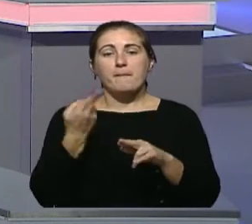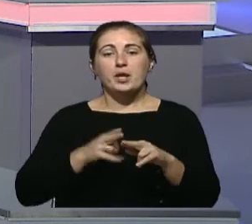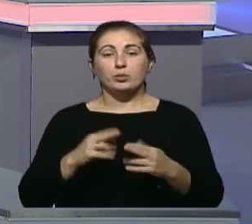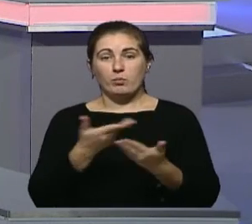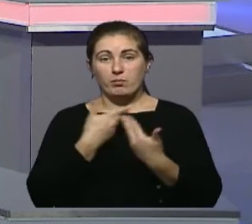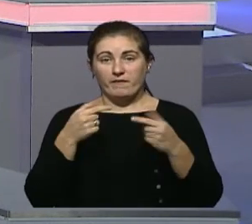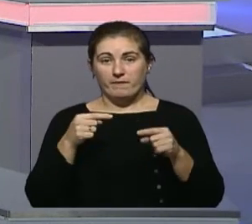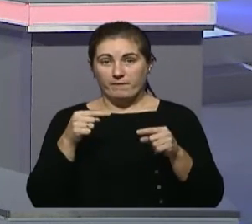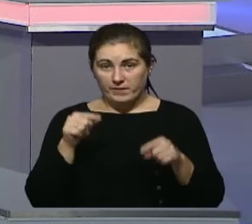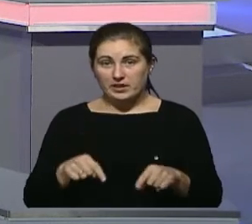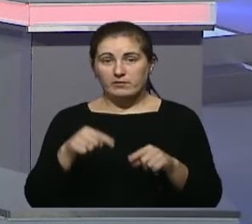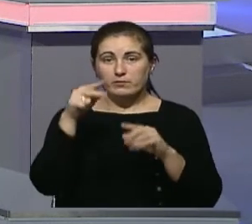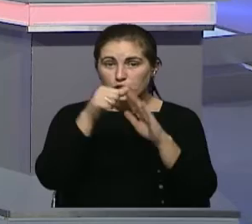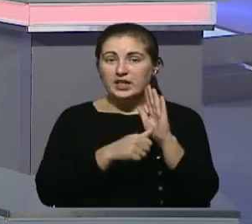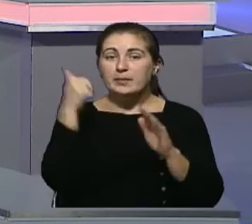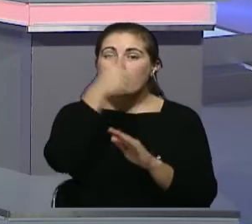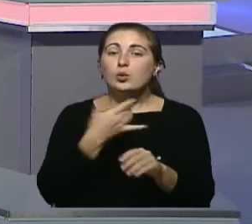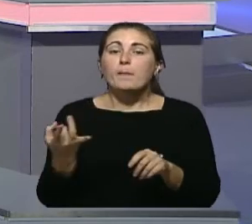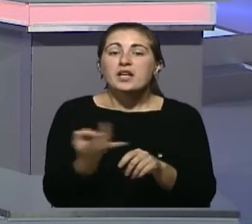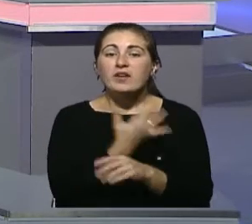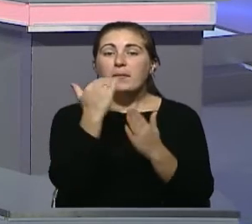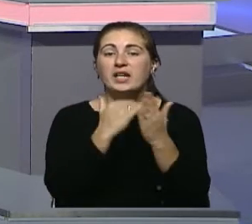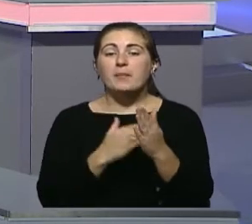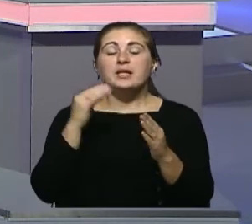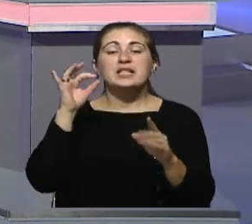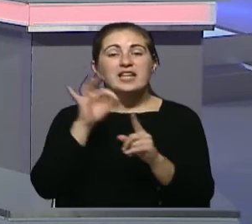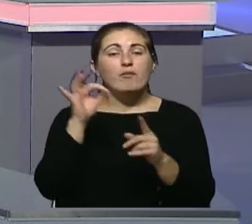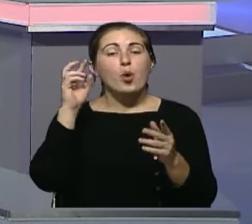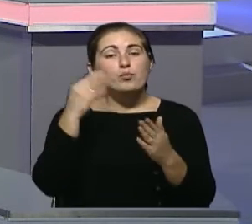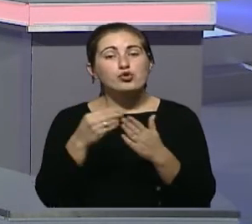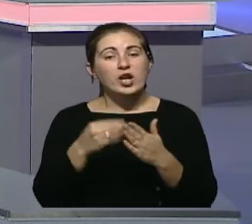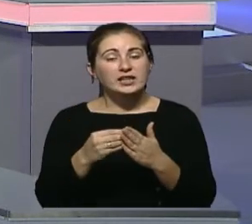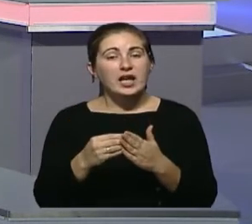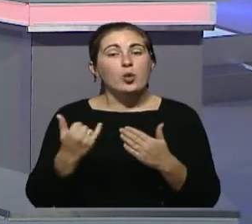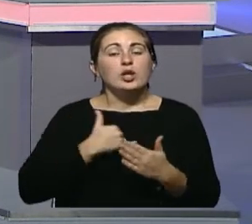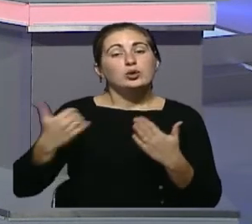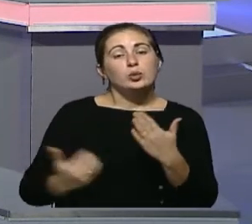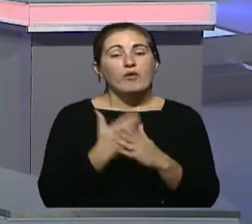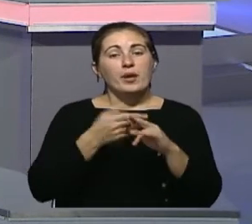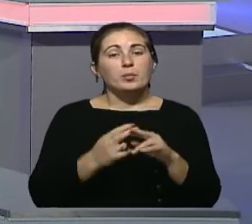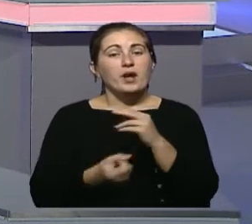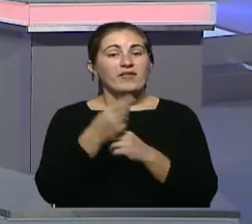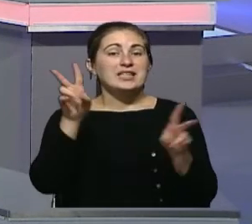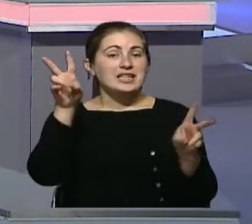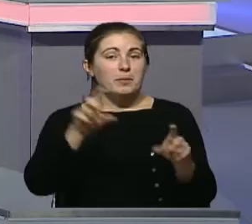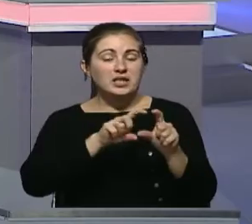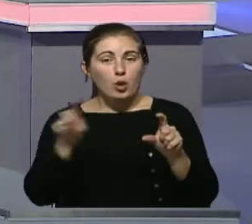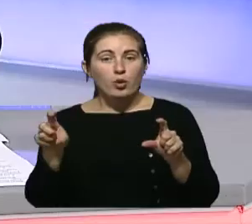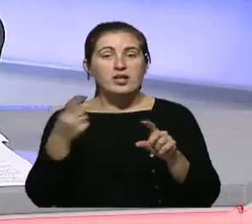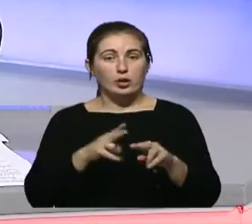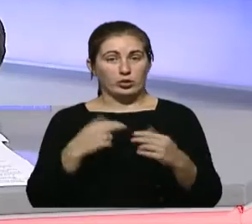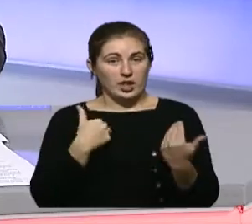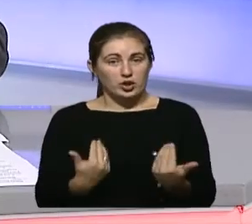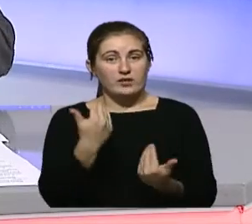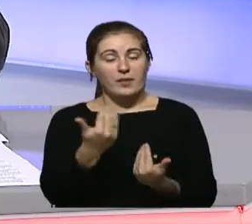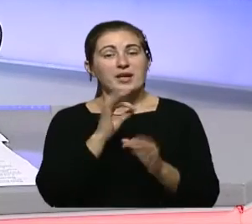в 2016 году впервые программно-целевой бюджет сверстали, да, новый у нас, поэтому появляется терминология, вот, которую я сейчас вот